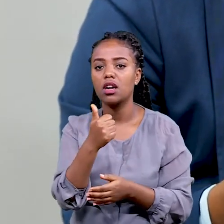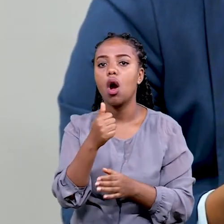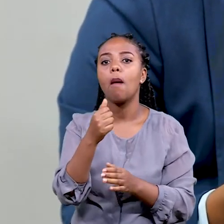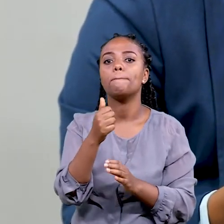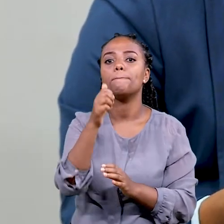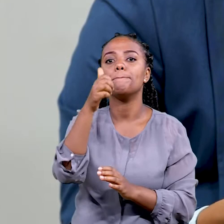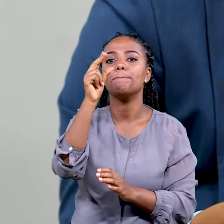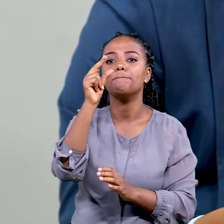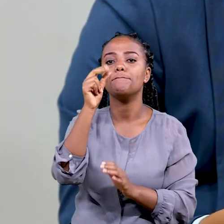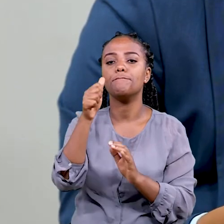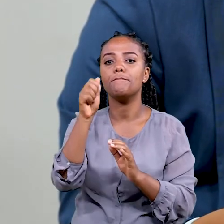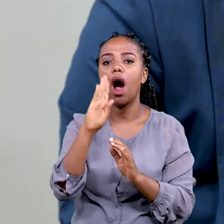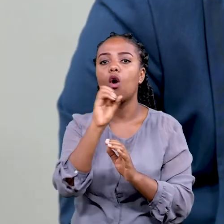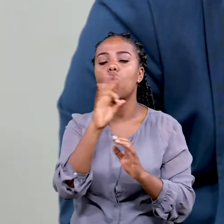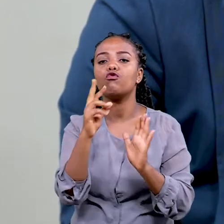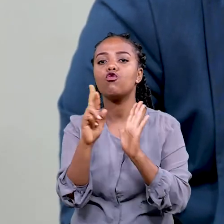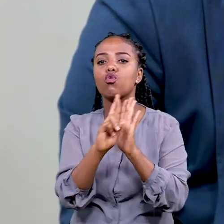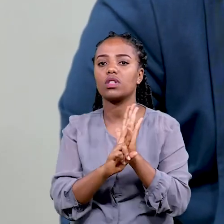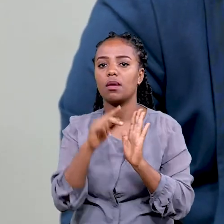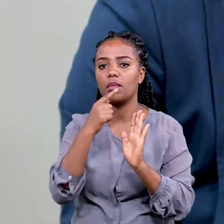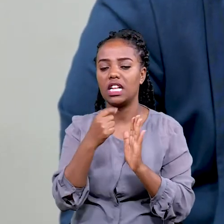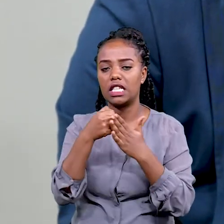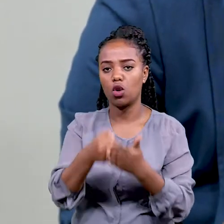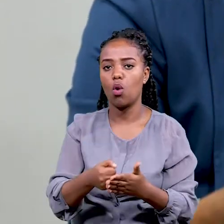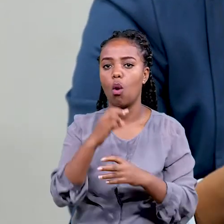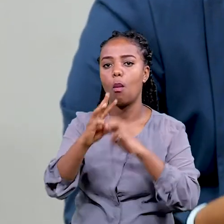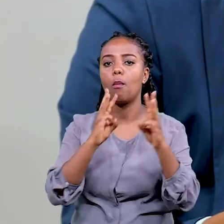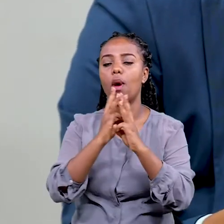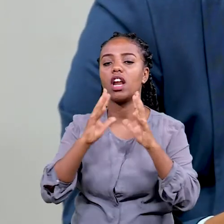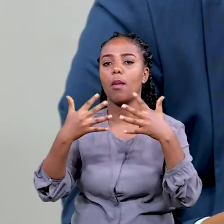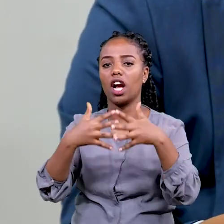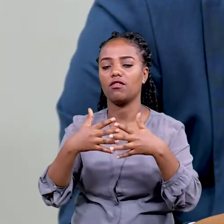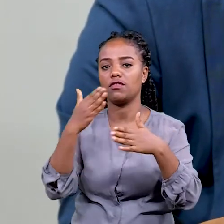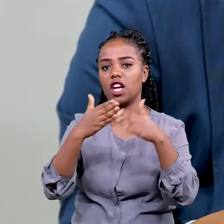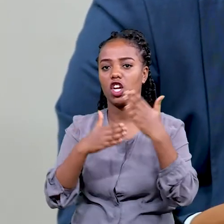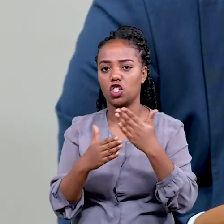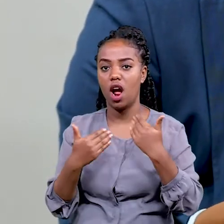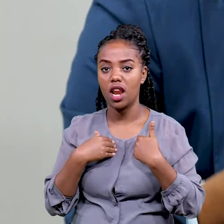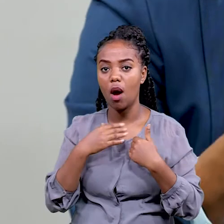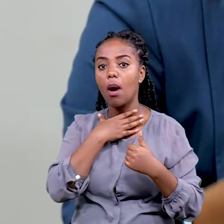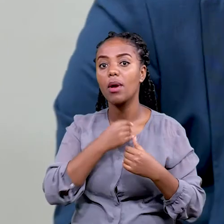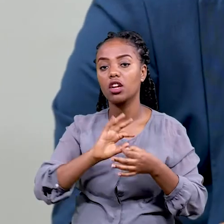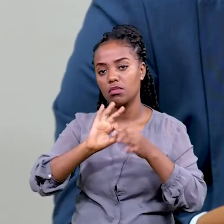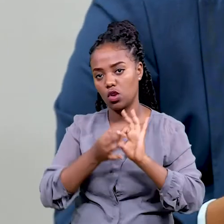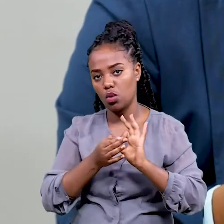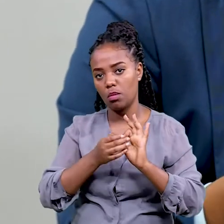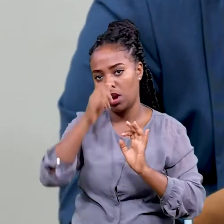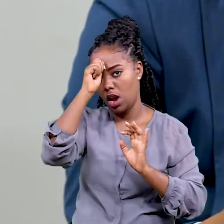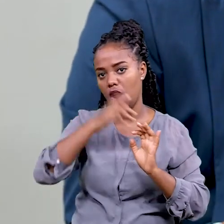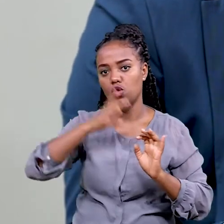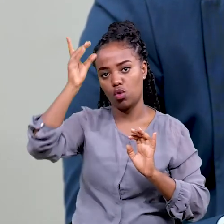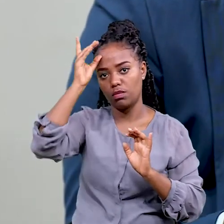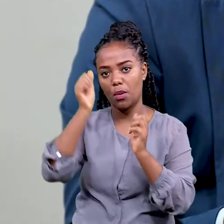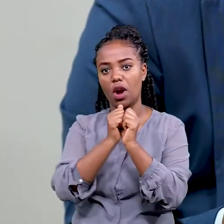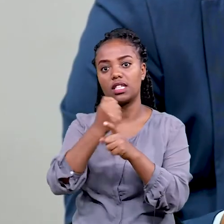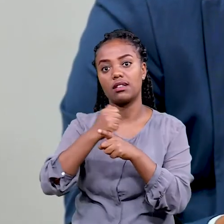የባንኮክ ሩልስ የሚል ሰነድ ጸድቆ በዓለም አቀፍ ደረጃ ተግባር ይሆናል። አማርኛም ቅጂ እኛ ያስተርጉመናል እና ትኩምሳጋም አብረን